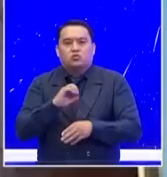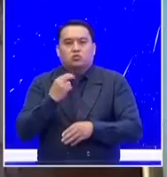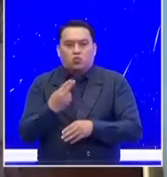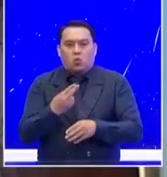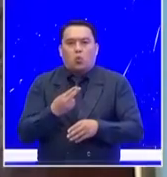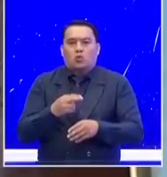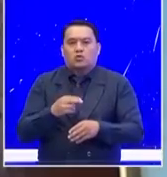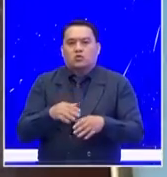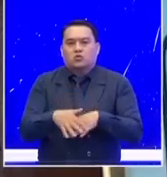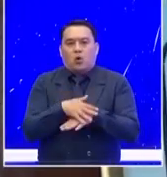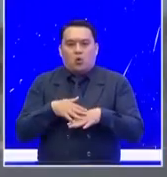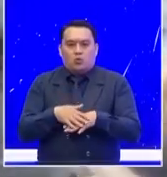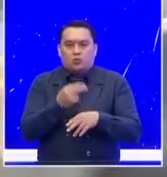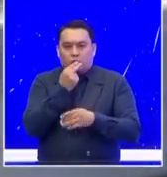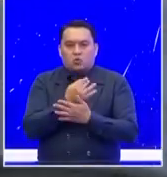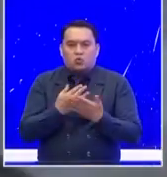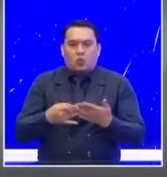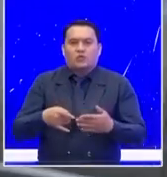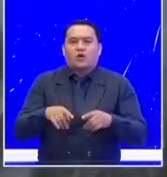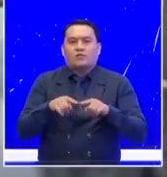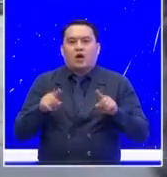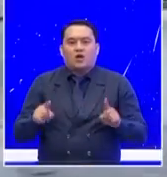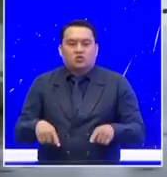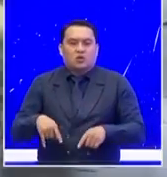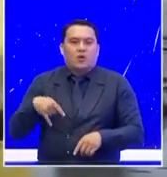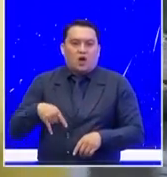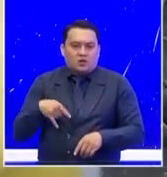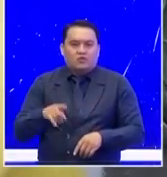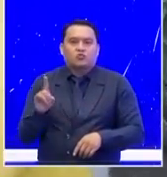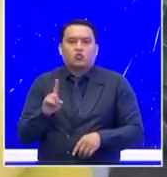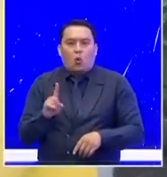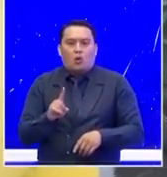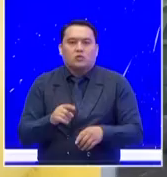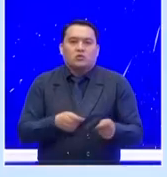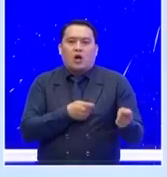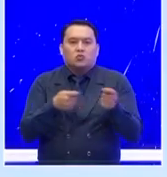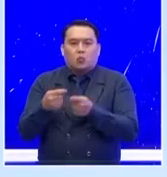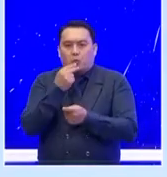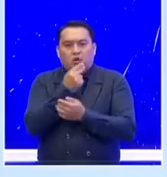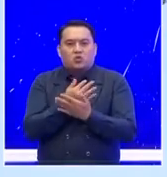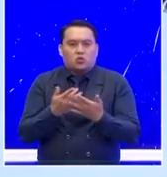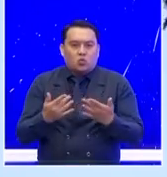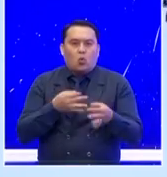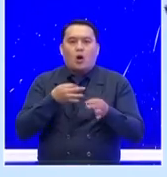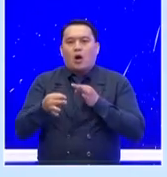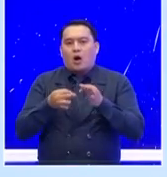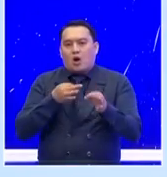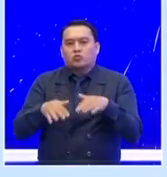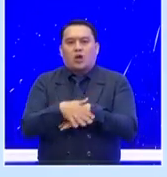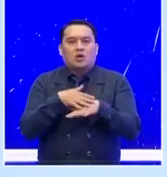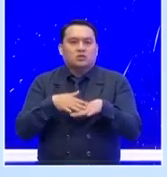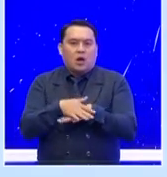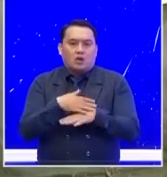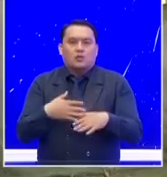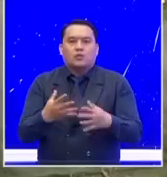обеспечивают социально уязвимые слои населения продуктовыми корзинами, осуществляют доставку продовольствия, консультируют население